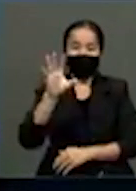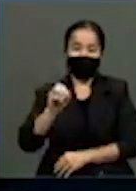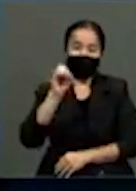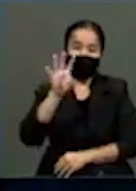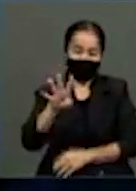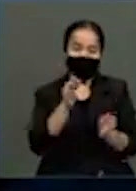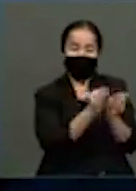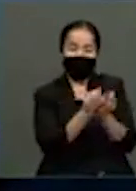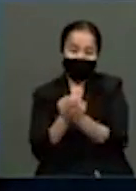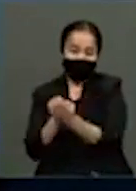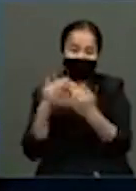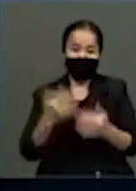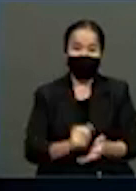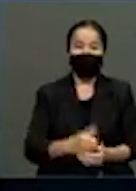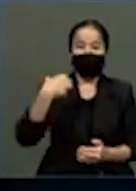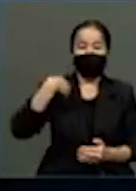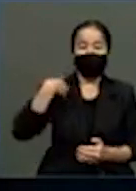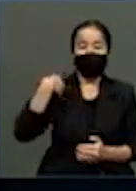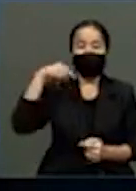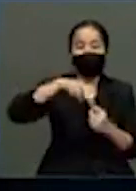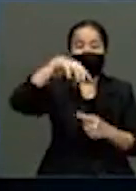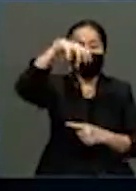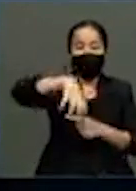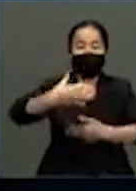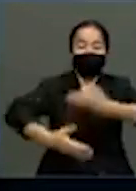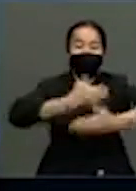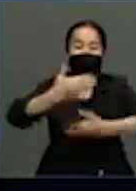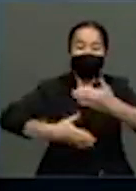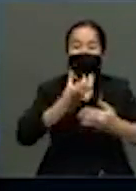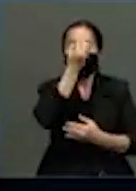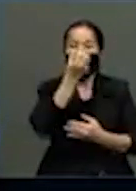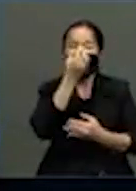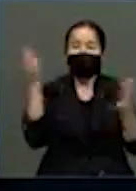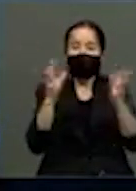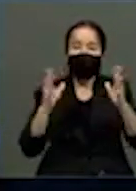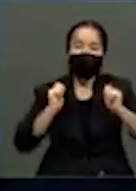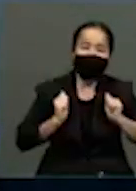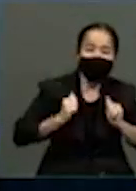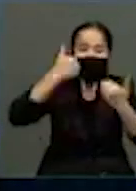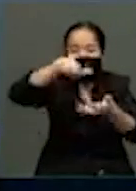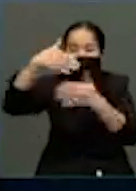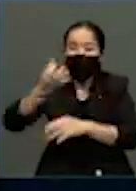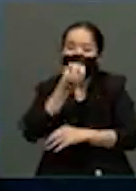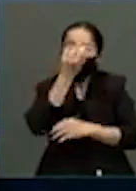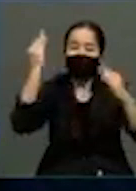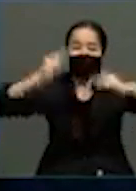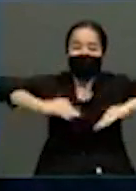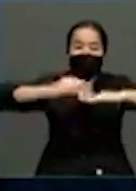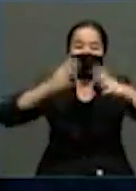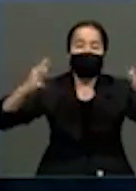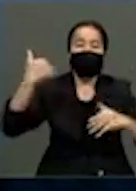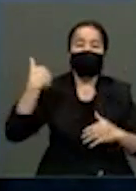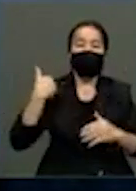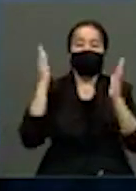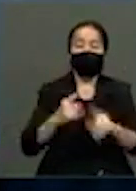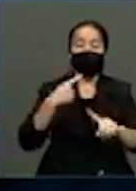ในศูนย์หลวงพระราม8นะครับแล้วก็พระนครคือปากคลองตลาดนะครับในชุมชนของทางชาวไทยและเมียนมานะครับมี9รว